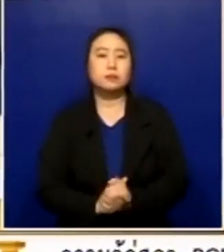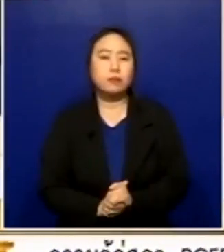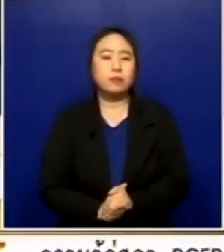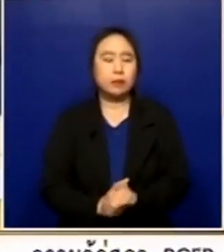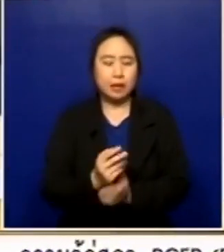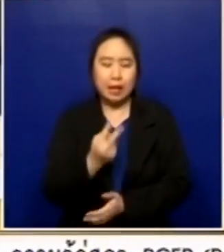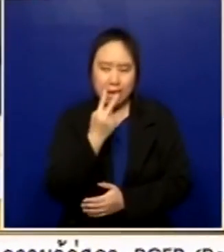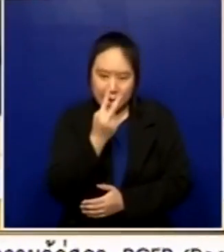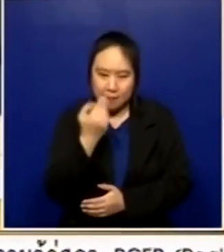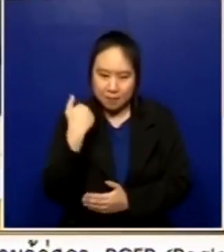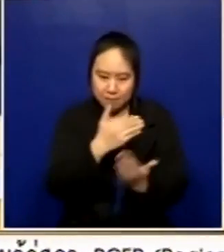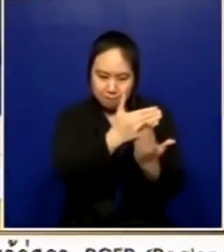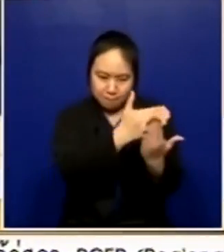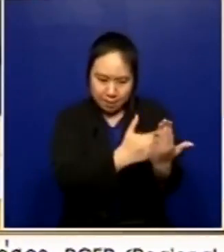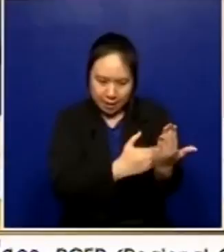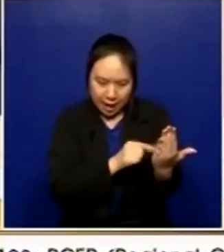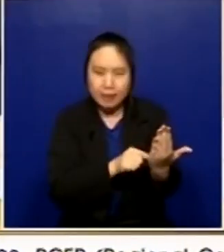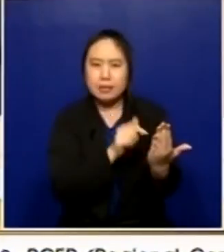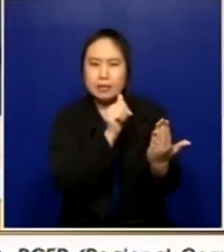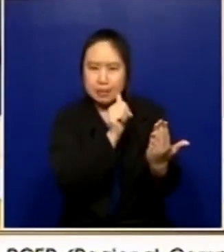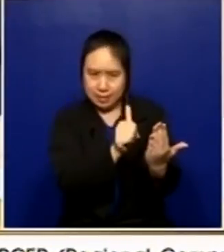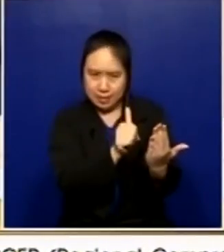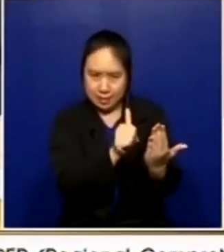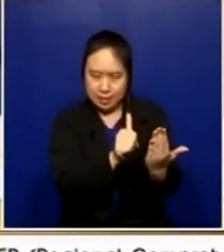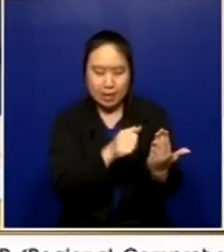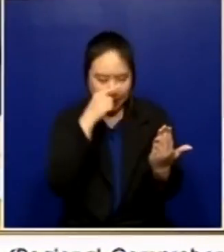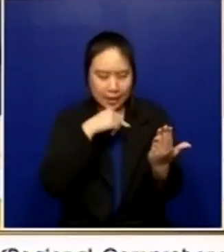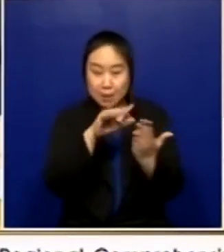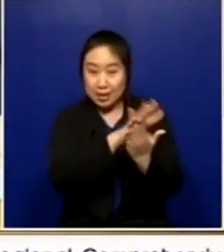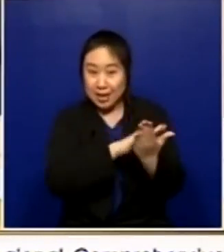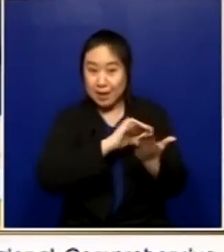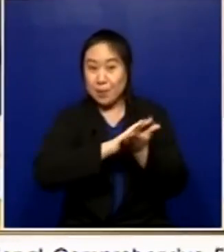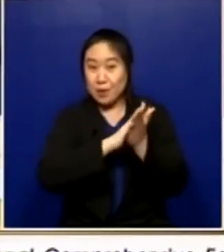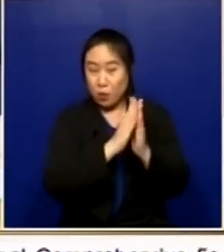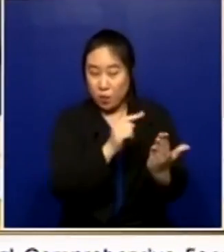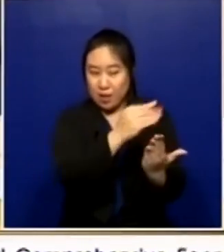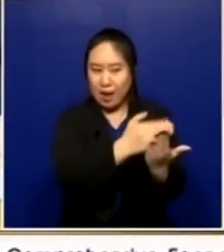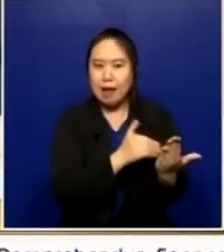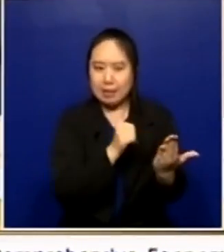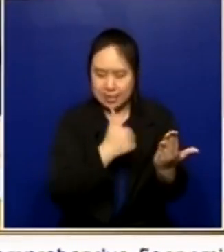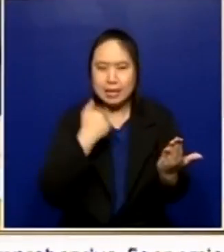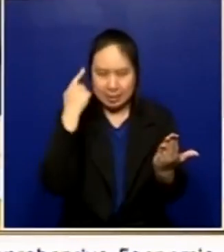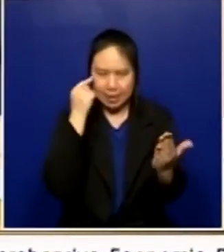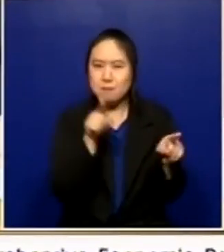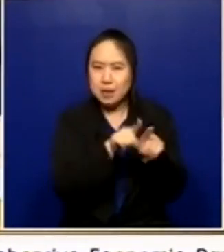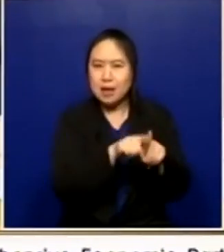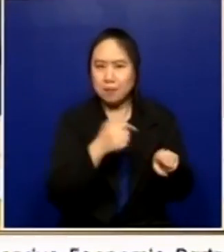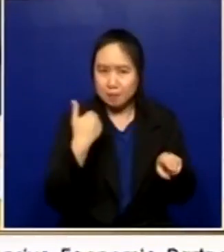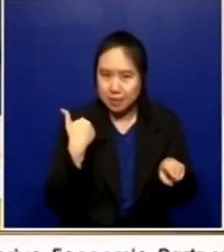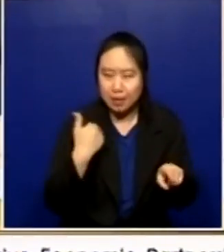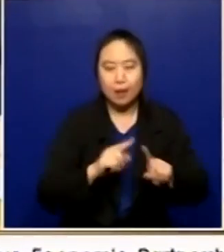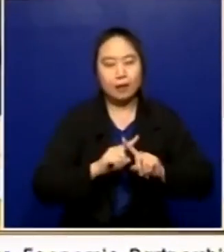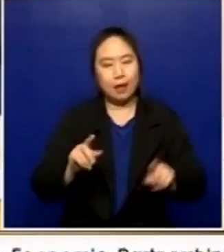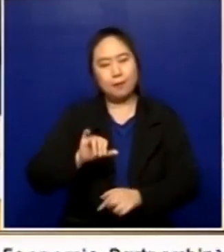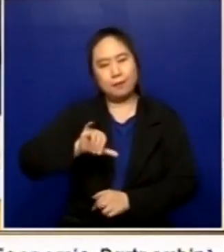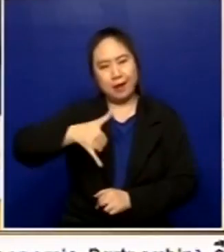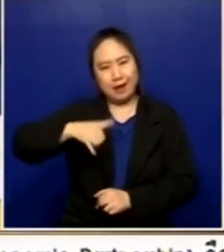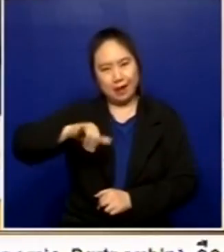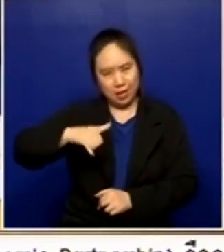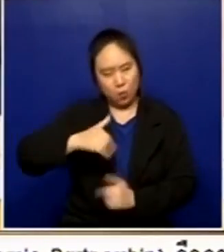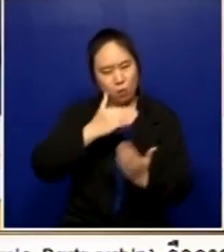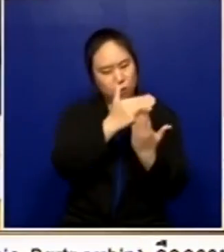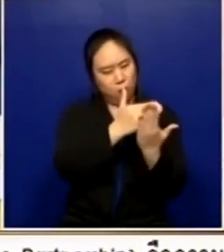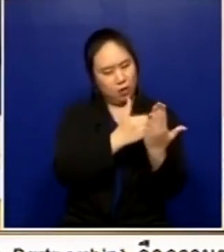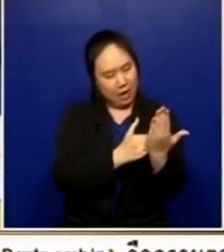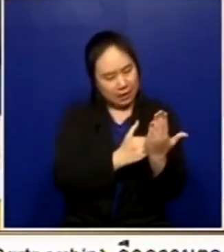มีหลายอย่างที่เป็นการที่ดีในกระบวนการปฏิรูปได้ครั้งนี้และเราเห็นด้วยแต่เราก็ไม่แน่ใจว่ากระบวนการปฏิรูปประเทศใช้